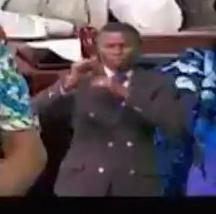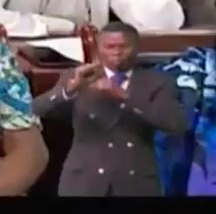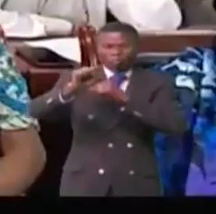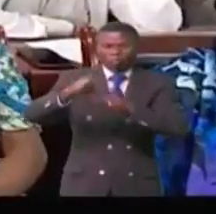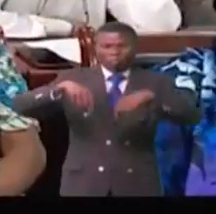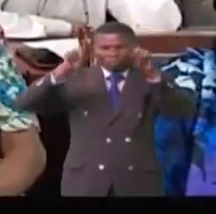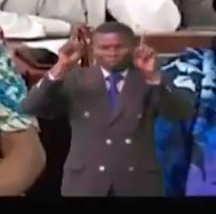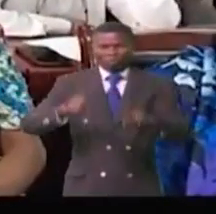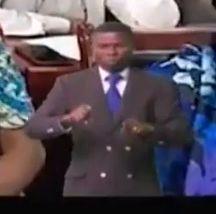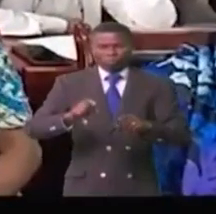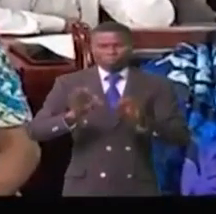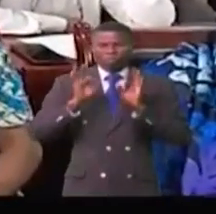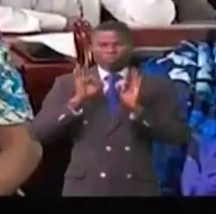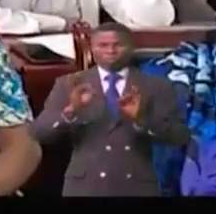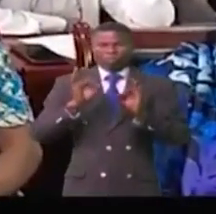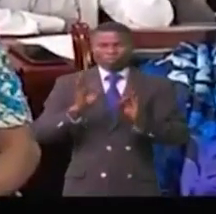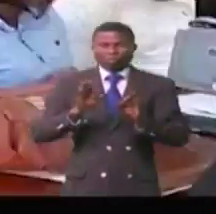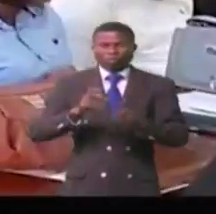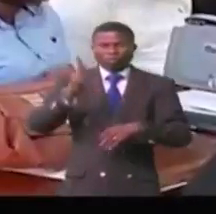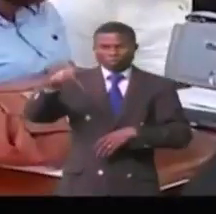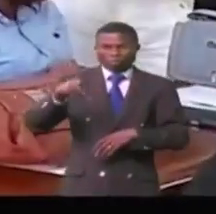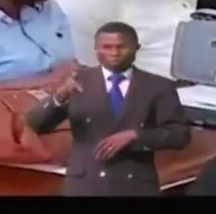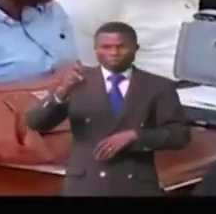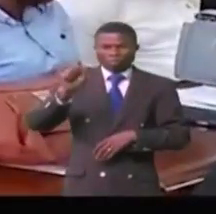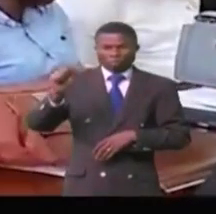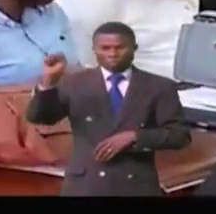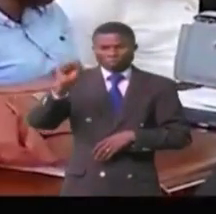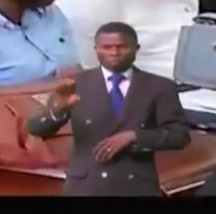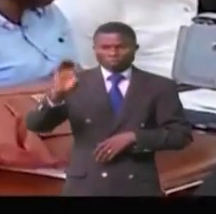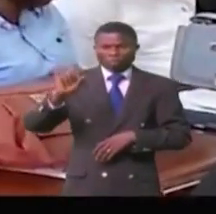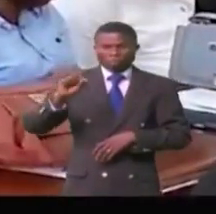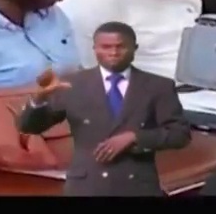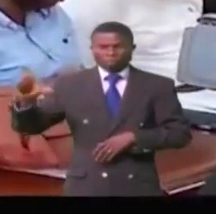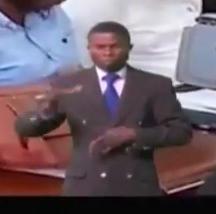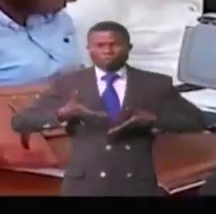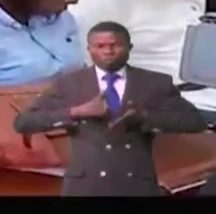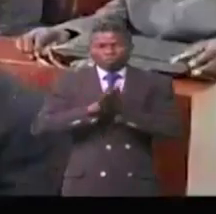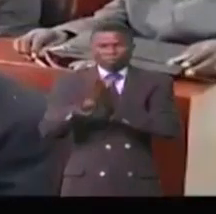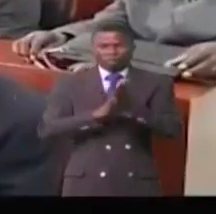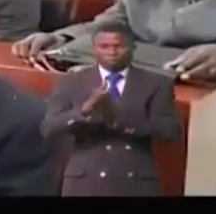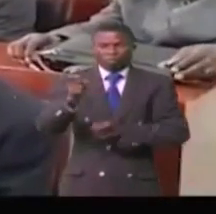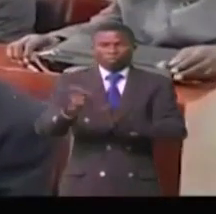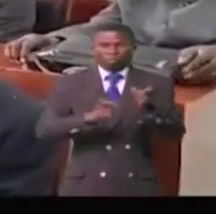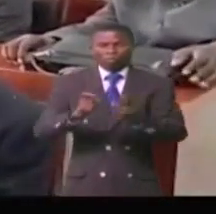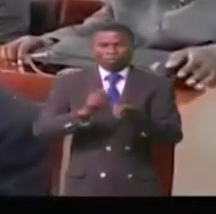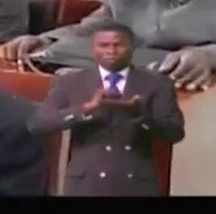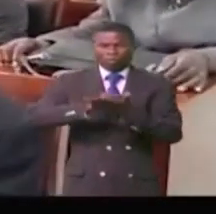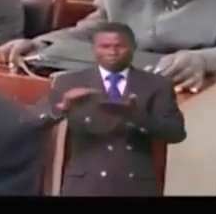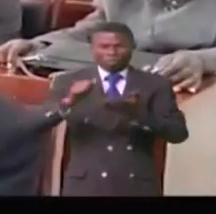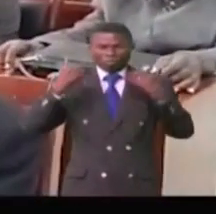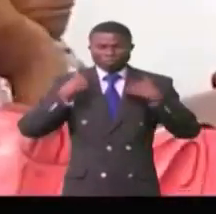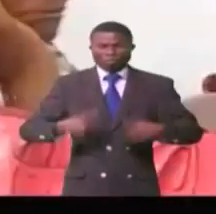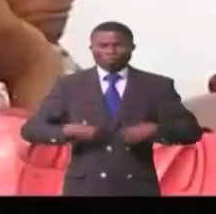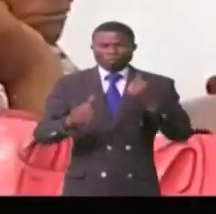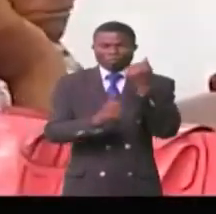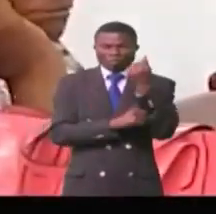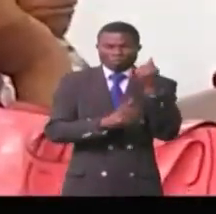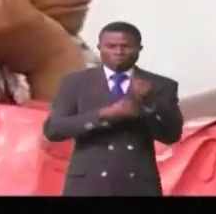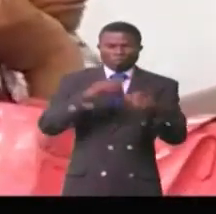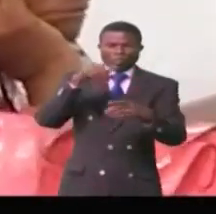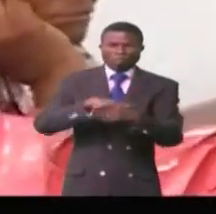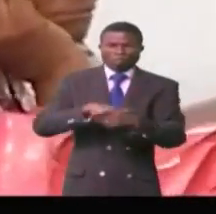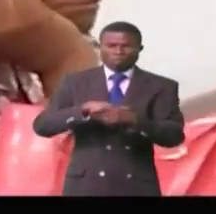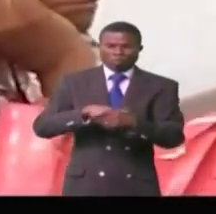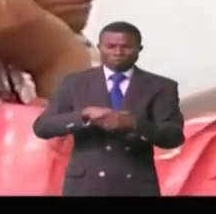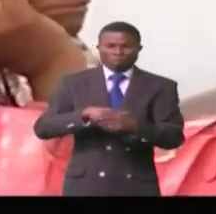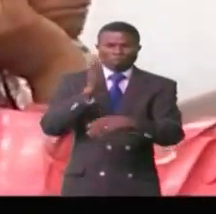éditions Nouveau-Zélande par Pascal Chibang, essentiellement consacré à la gestion saine de la santé humaine à travers